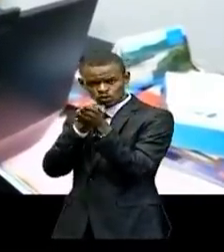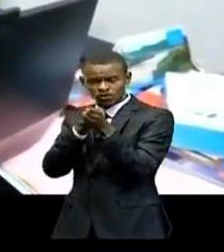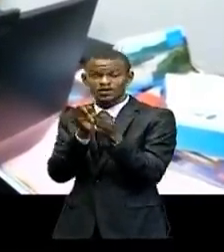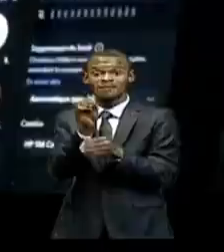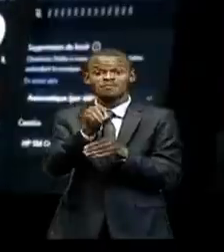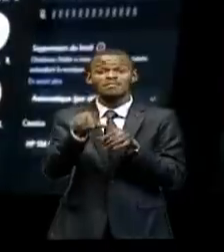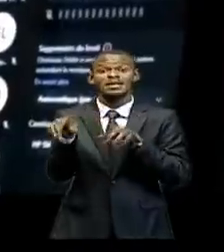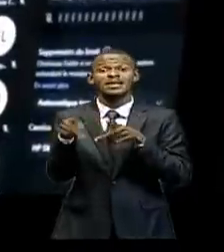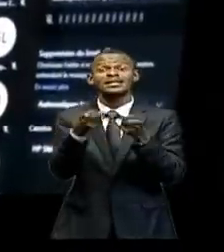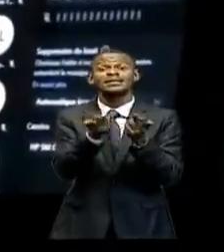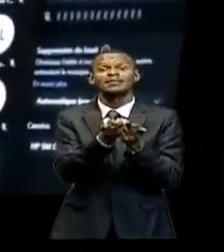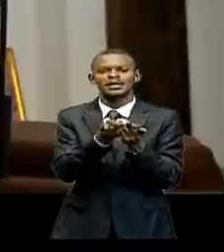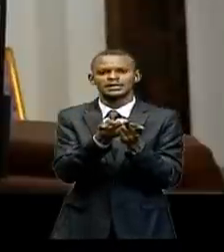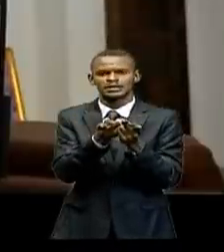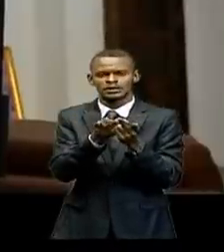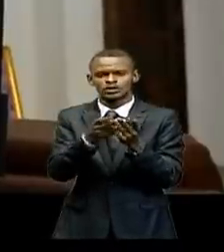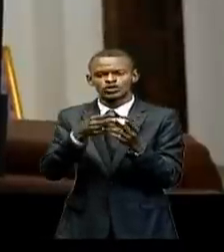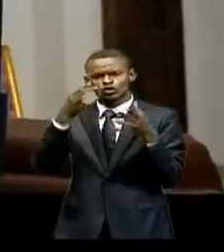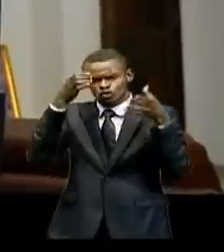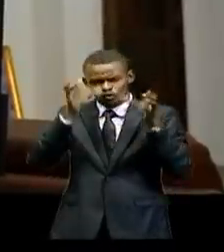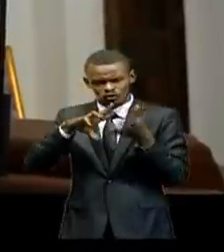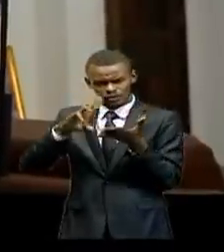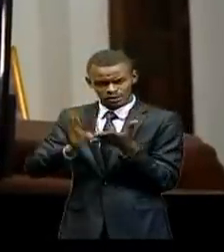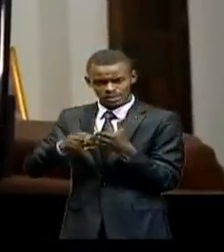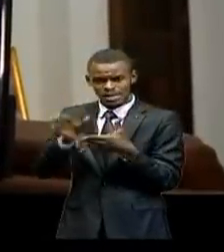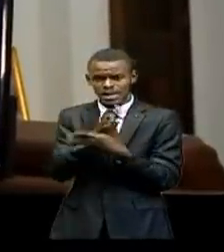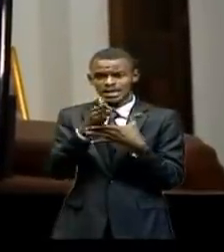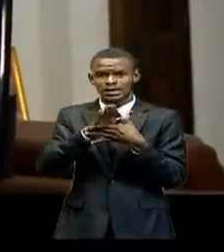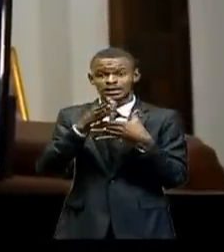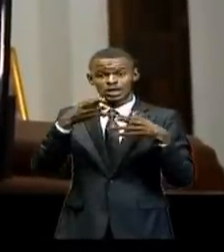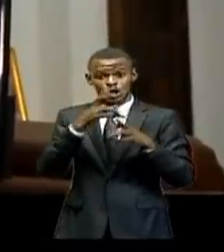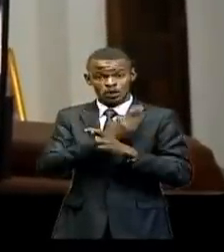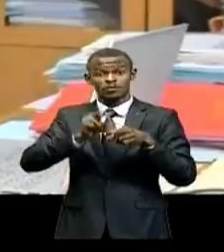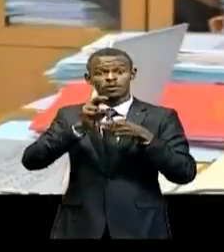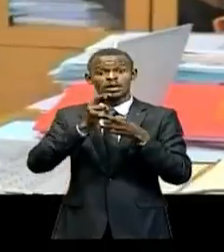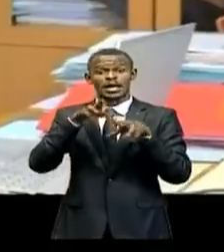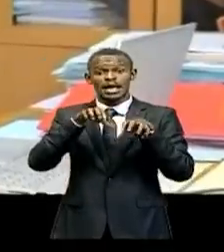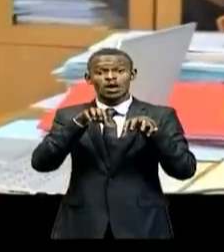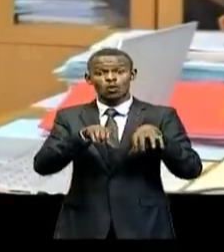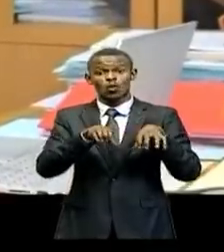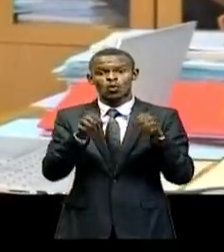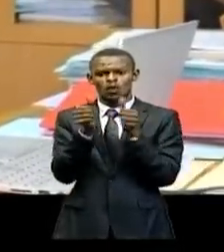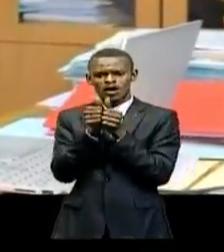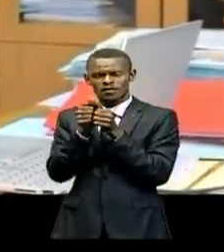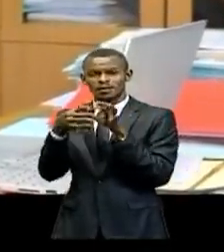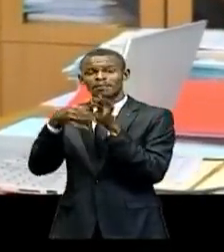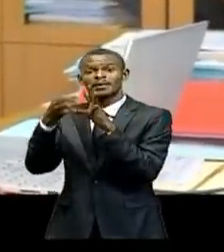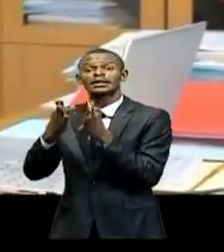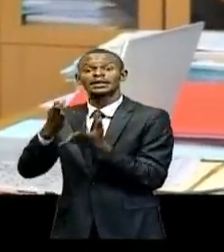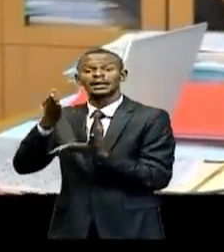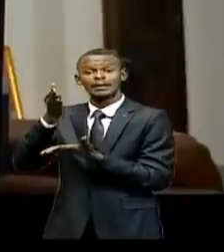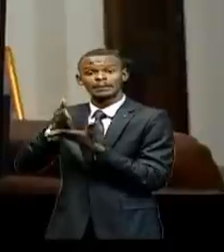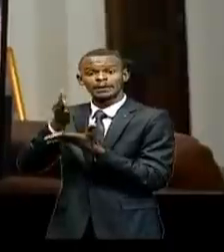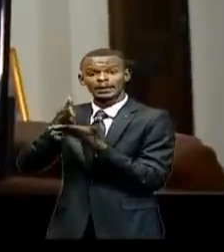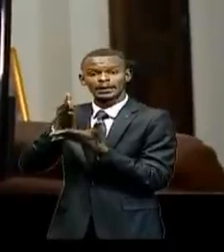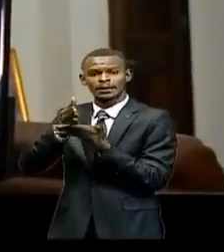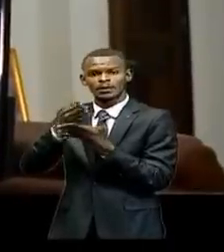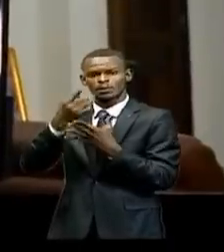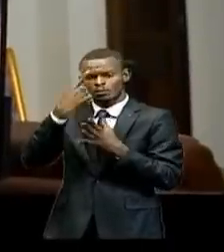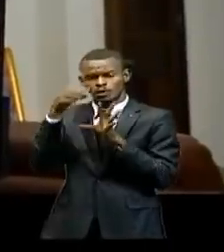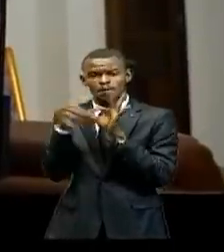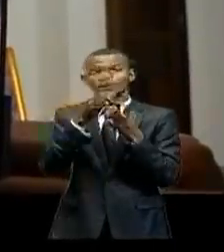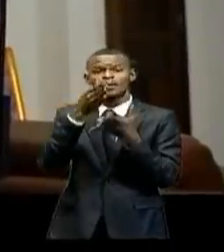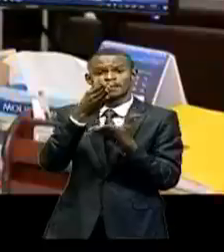signées entre la République démocratique du Congo et les partenaires privés dans le cadre du partenariat public-privé dans les domaines